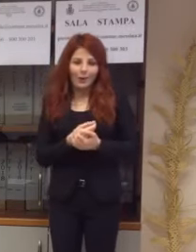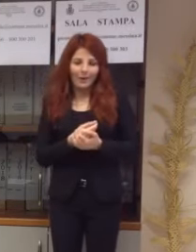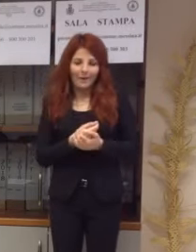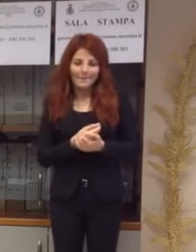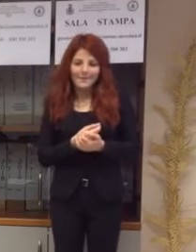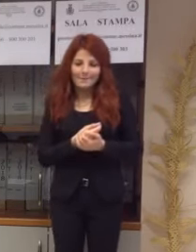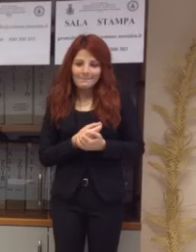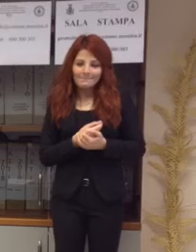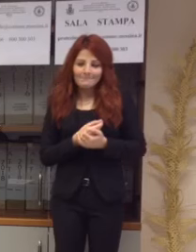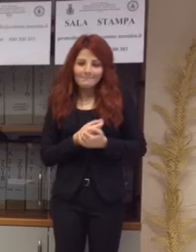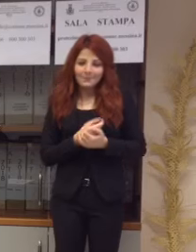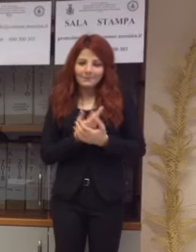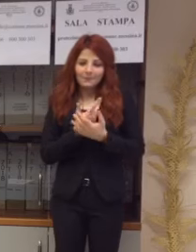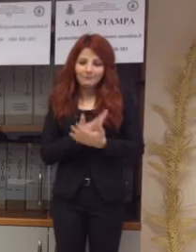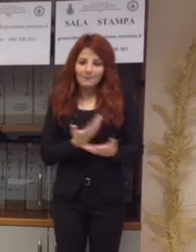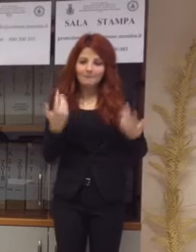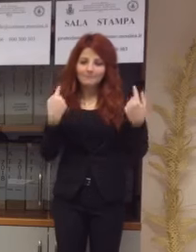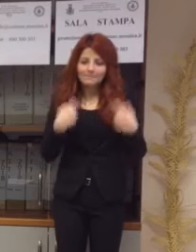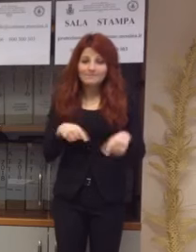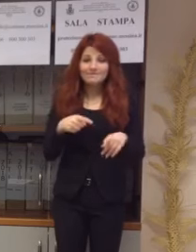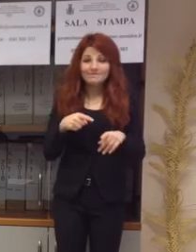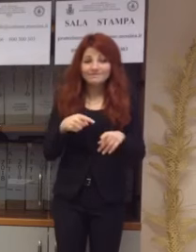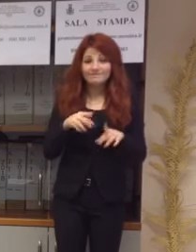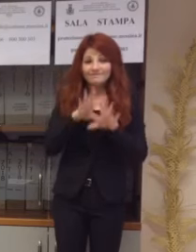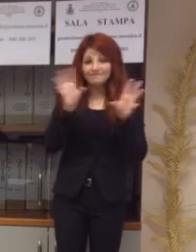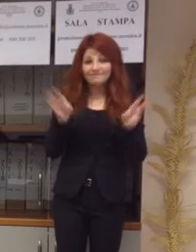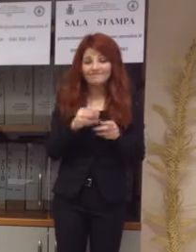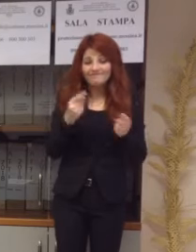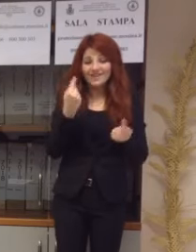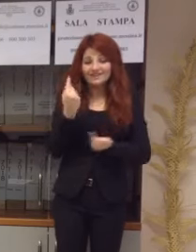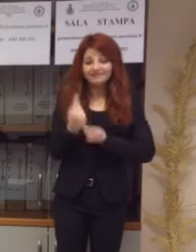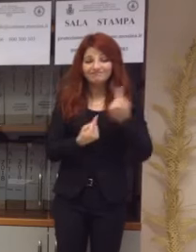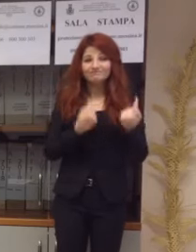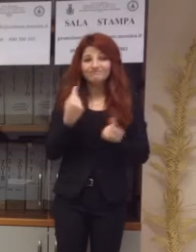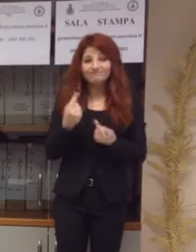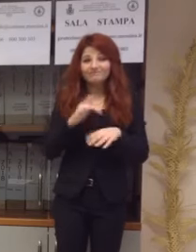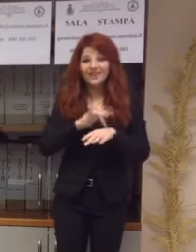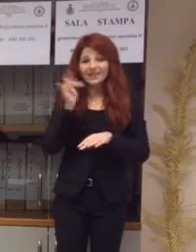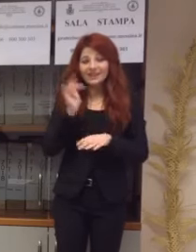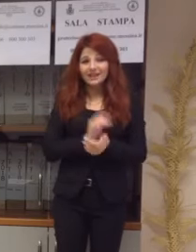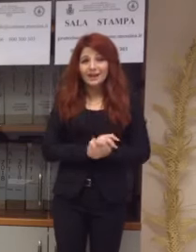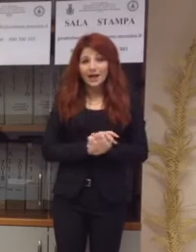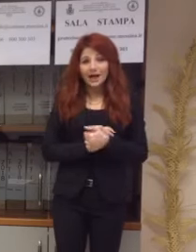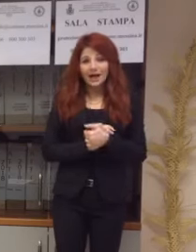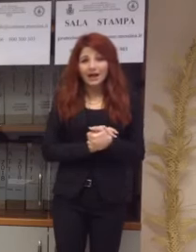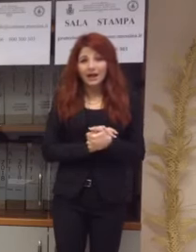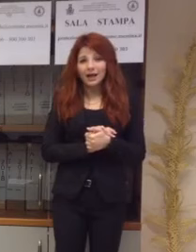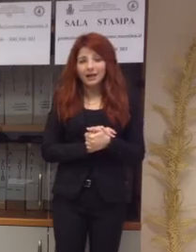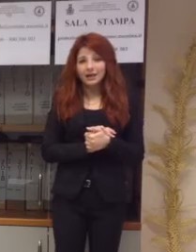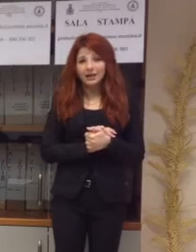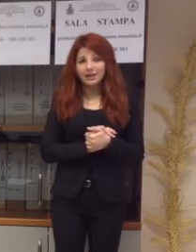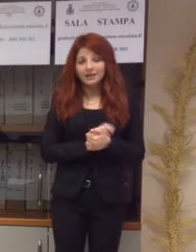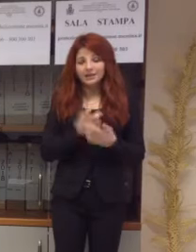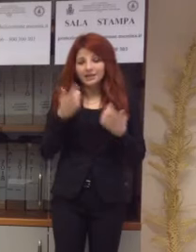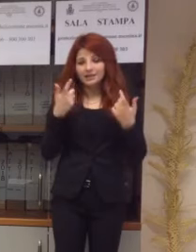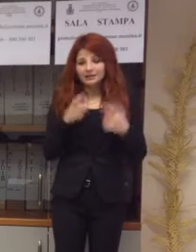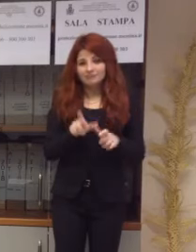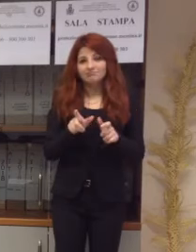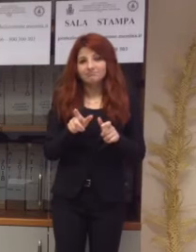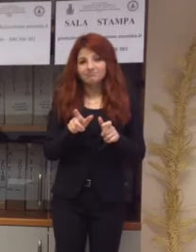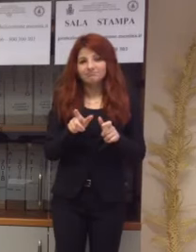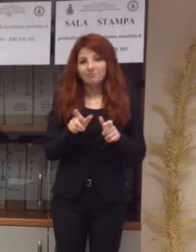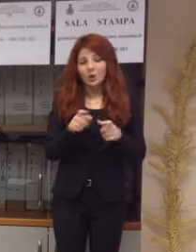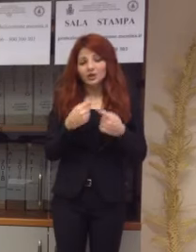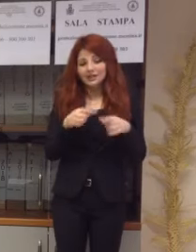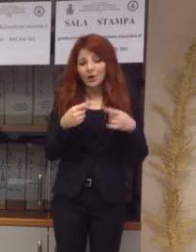che sono situazioni molto molto delicate, per le quali io vi avevo invitato